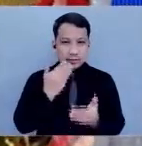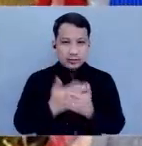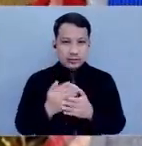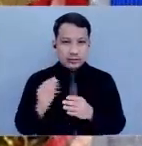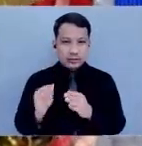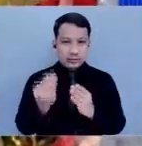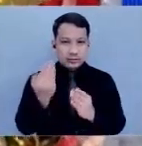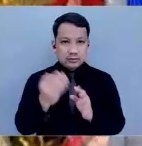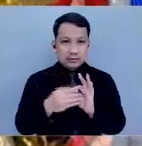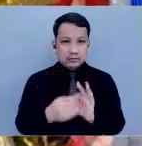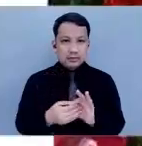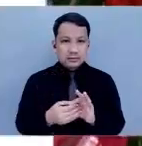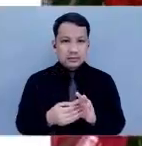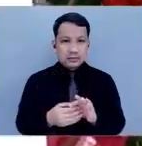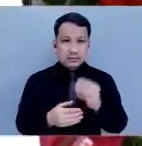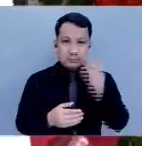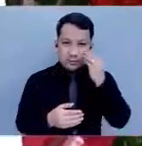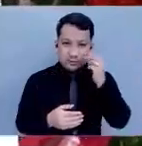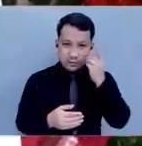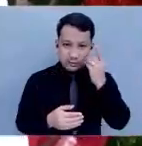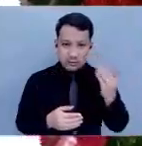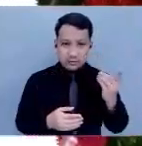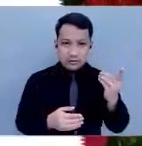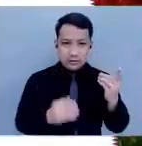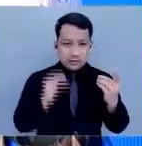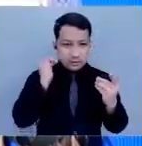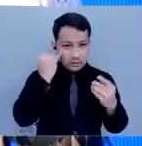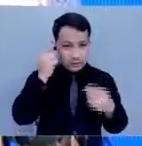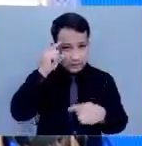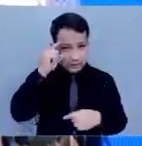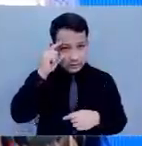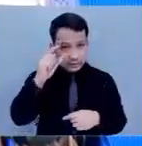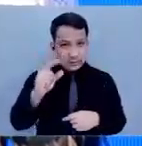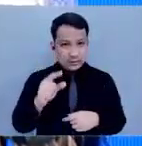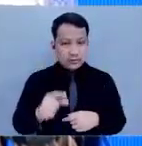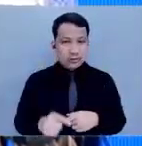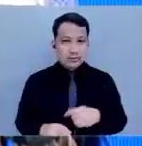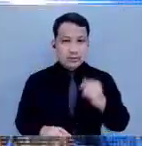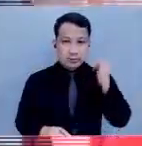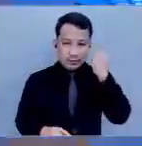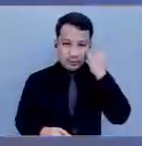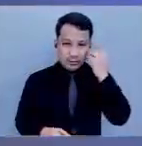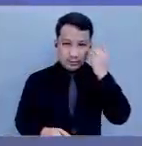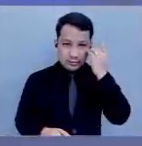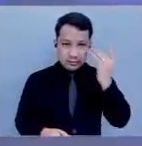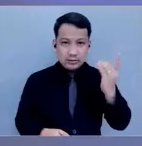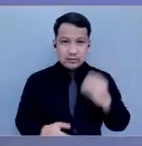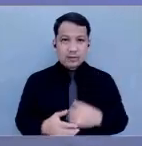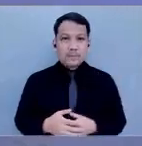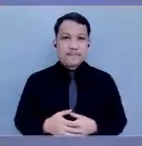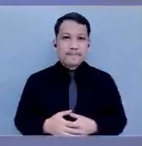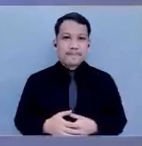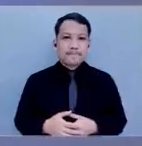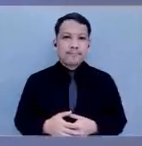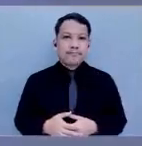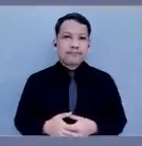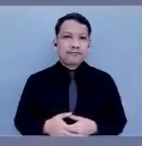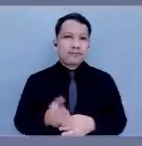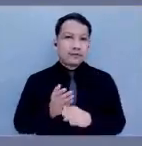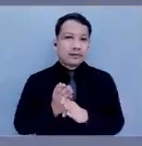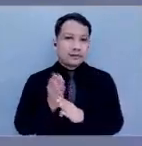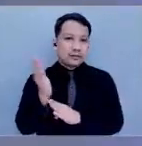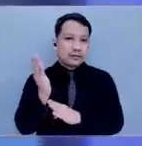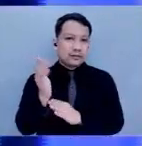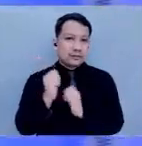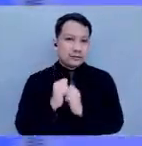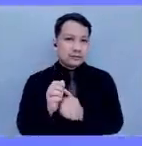hosts na sina Maui David, Justin Quirino at Jess De Los Santos. Straight from them,